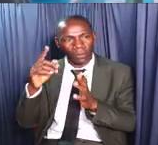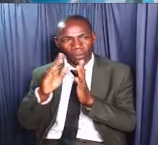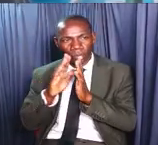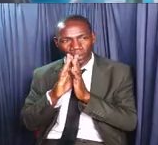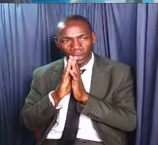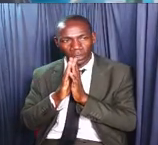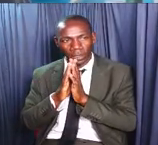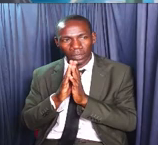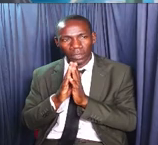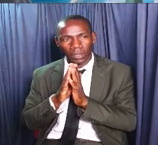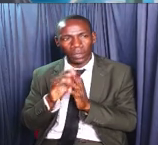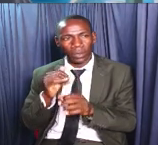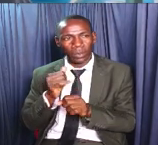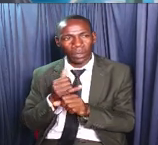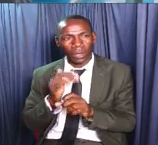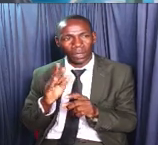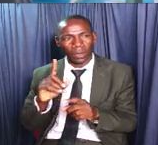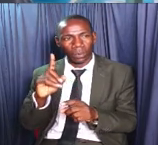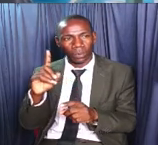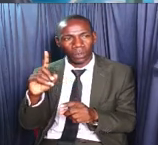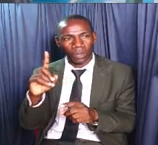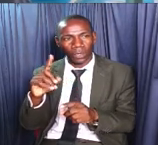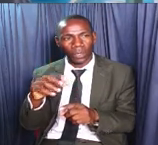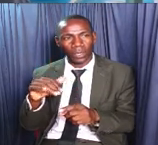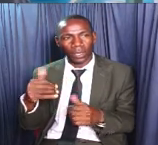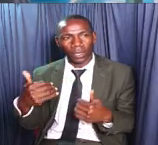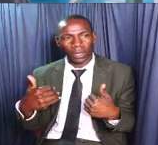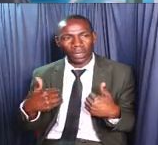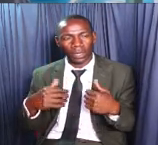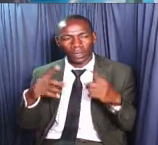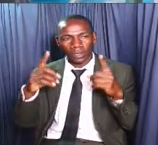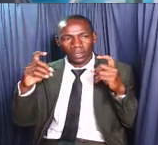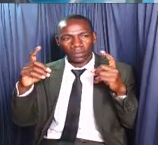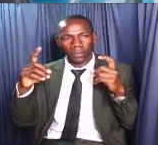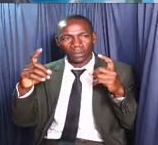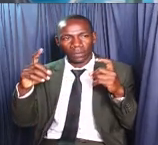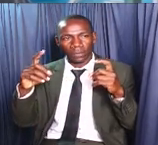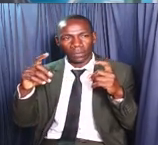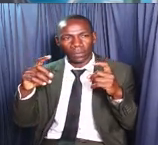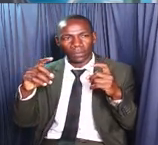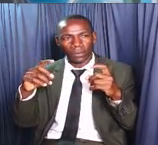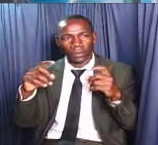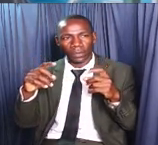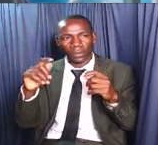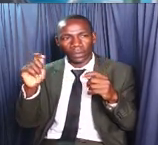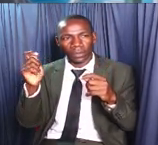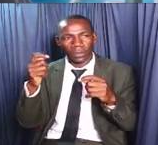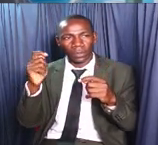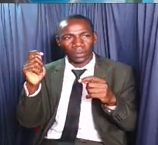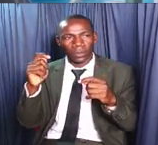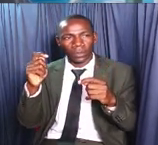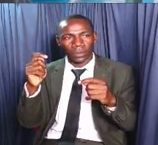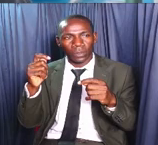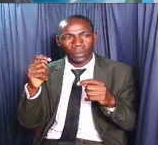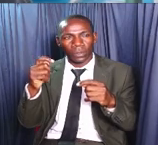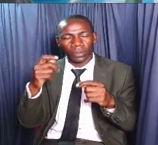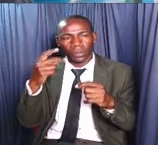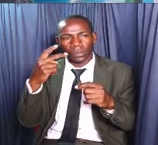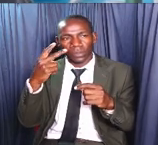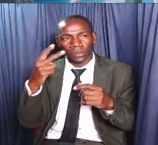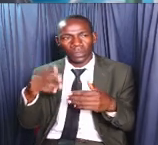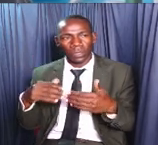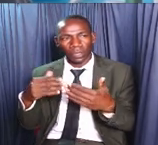Ikawa tulipokuwa tukienda mahali pale pa kusali, kijakazi mmoja aliyekuwa na pepo wa